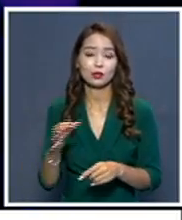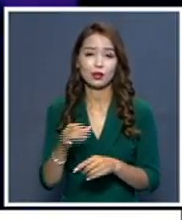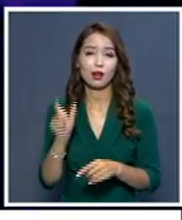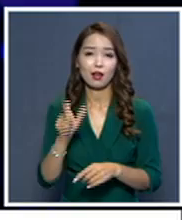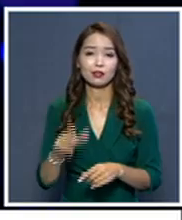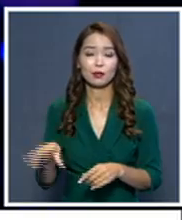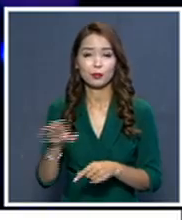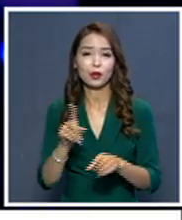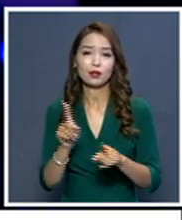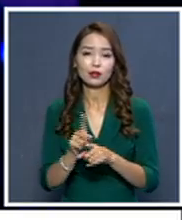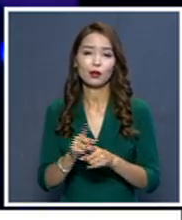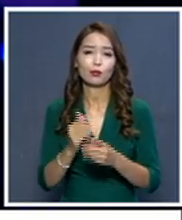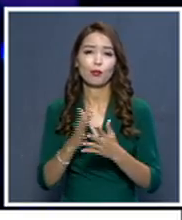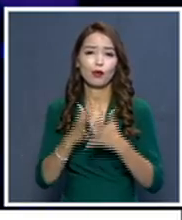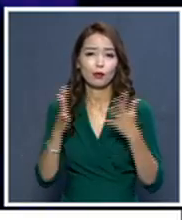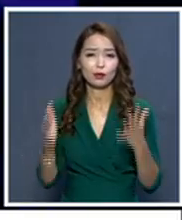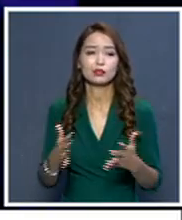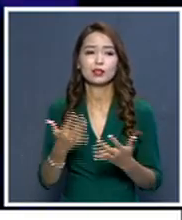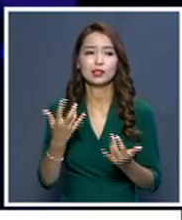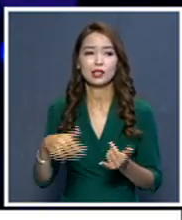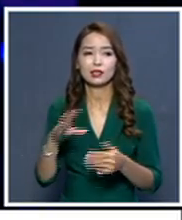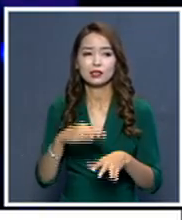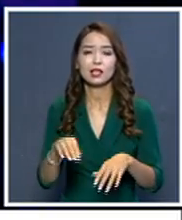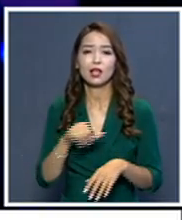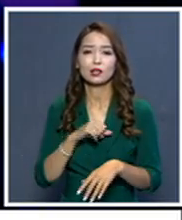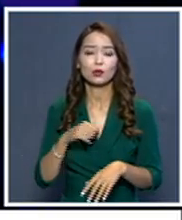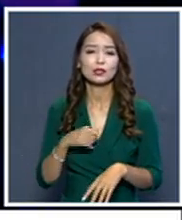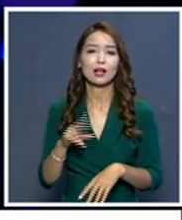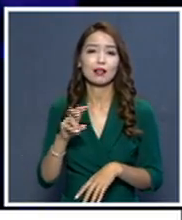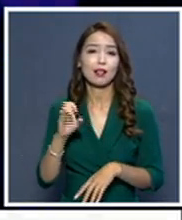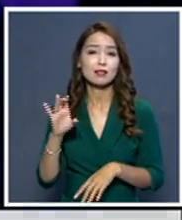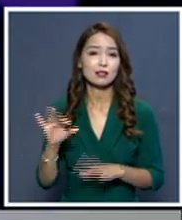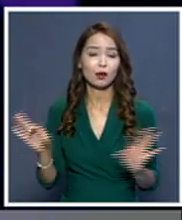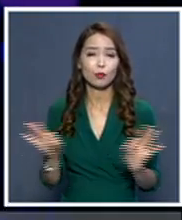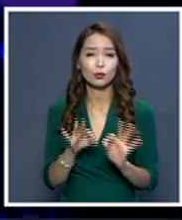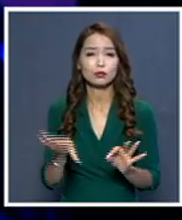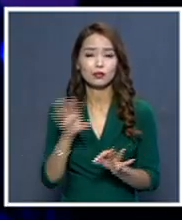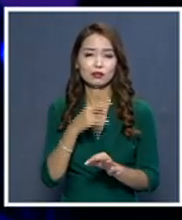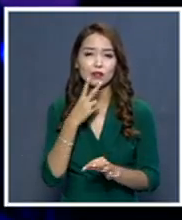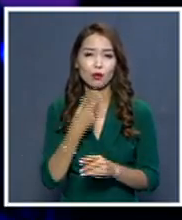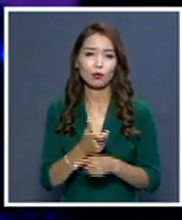тыңдармандардың талғамы өте жоғары. Олар классикалық музыканы сүйіп тыңдайды. Бұл бізге шабыт сыйлайды.